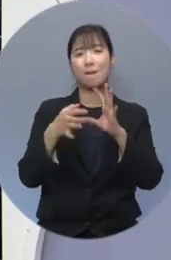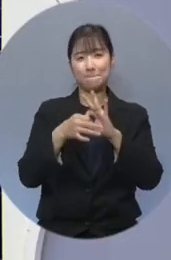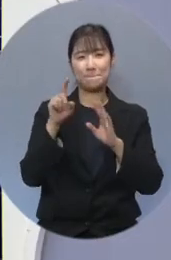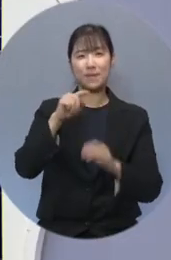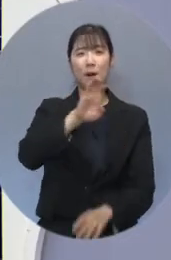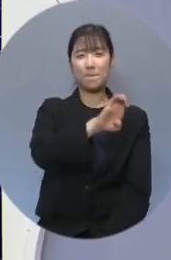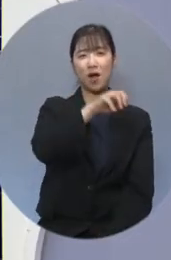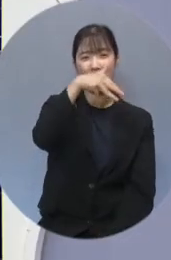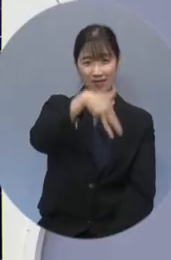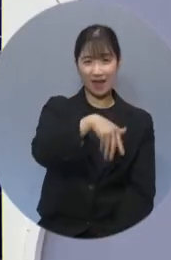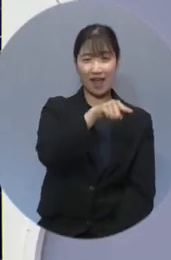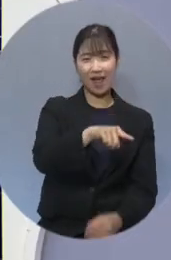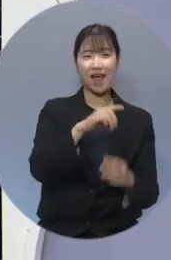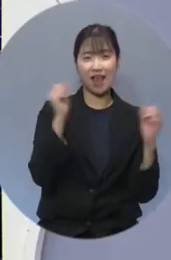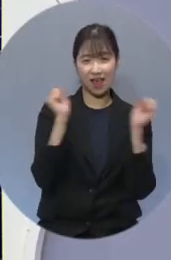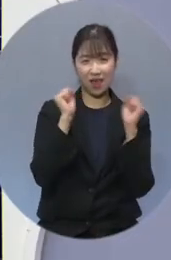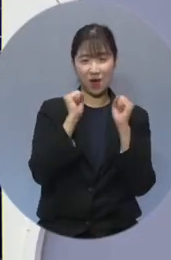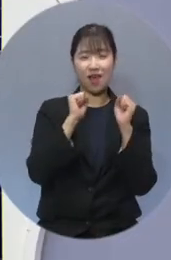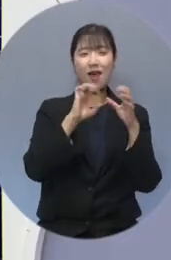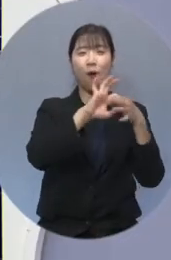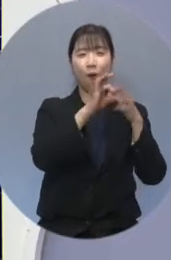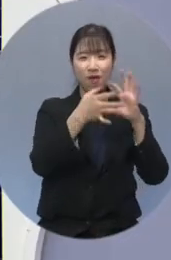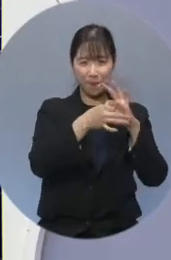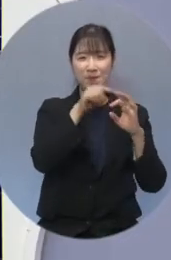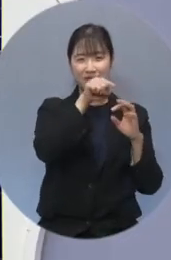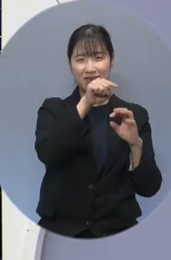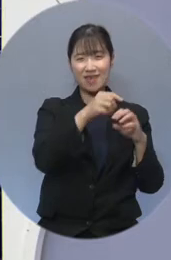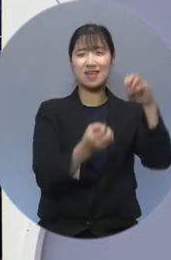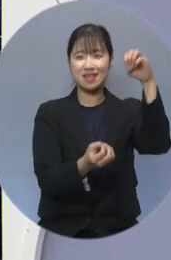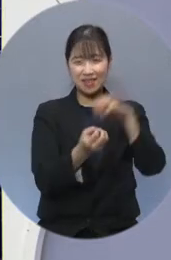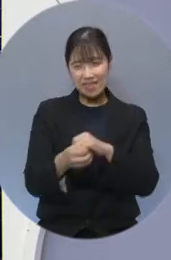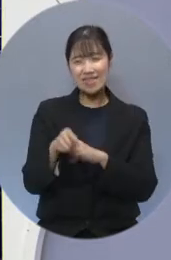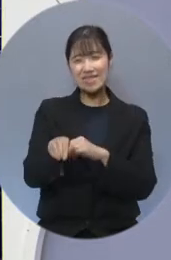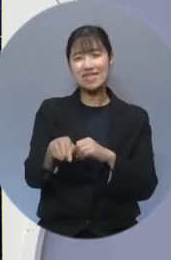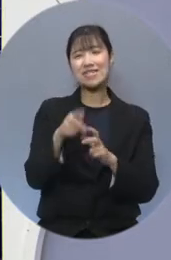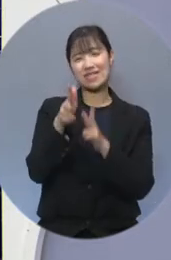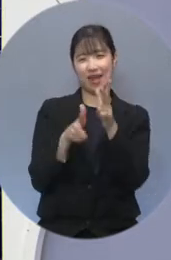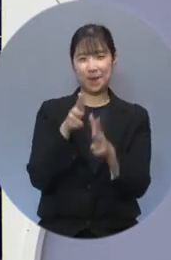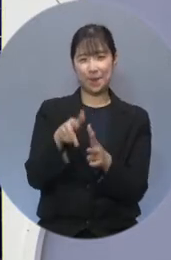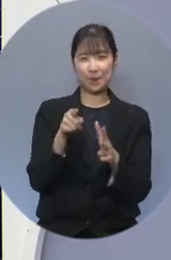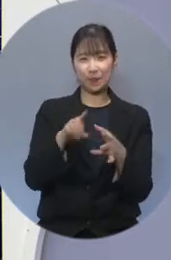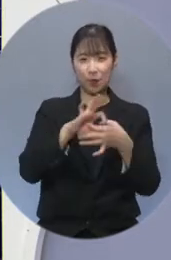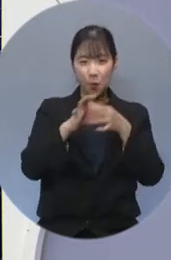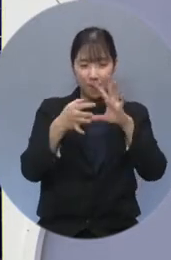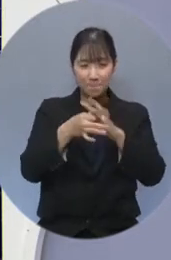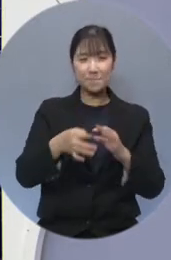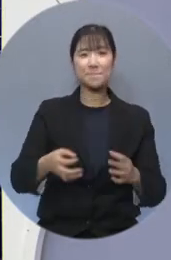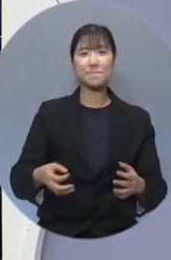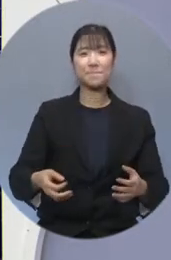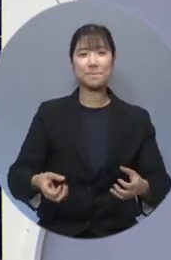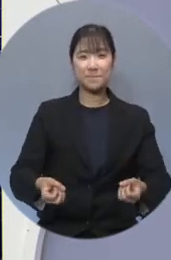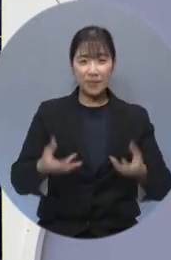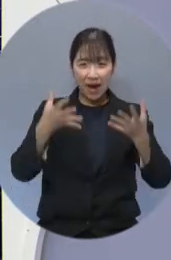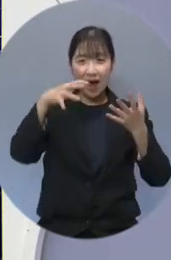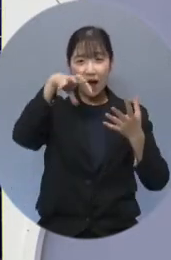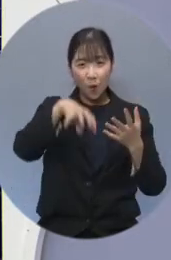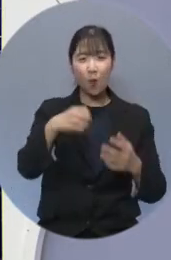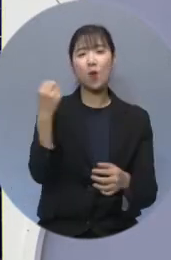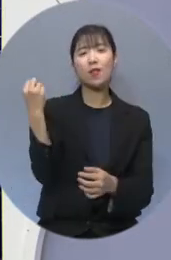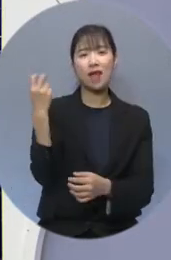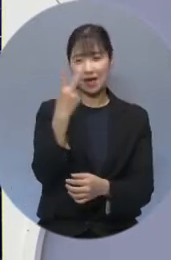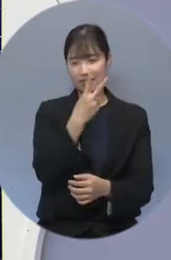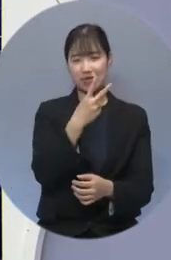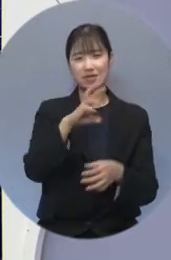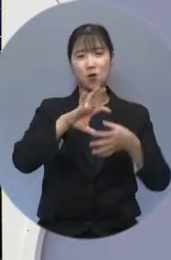동계올림픽에 그 소위 유산 사업이 있죠. 그래서 올림픽 개최지에서 다시 한번